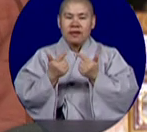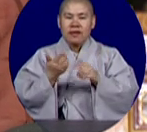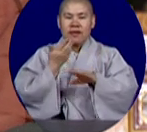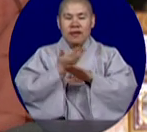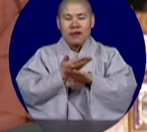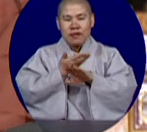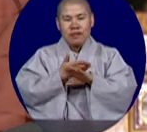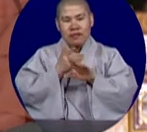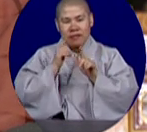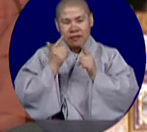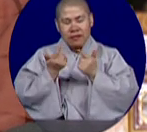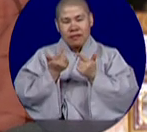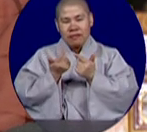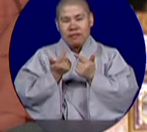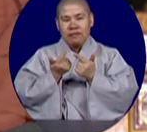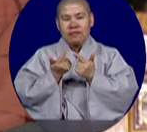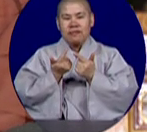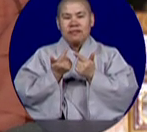절대로 아닙니다.